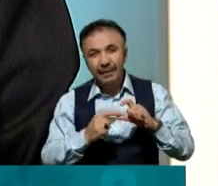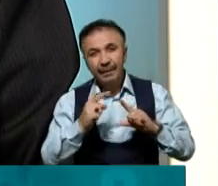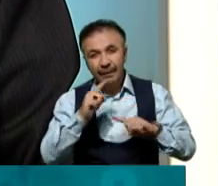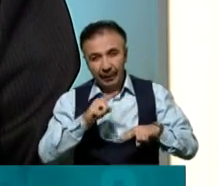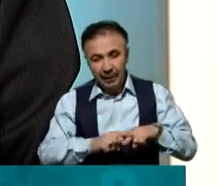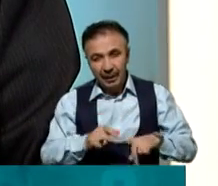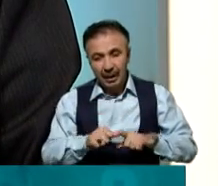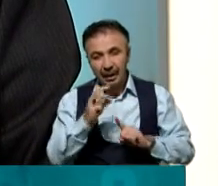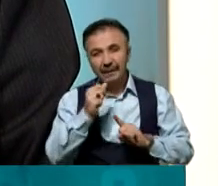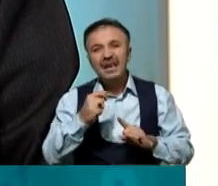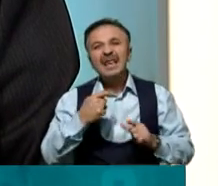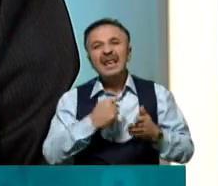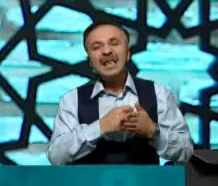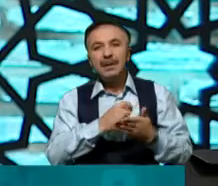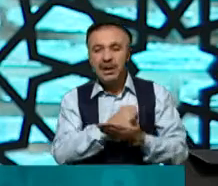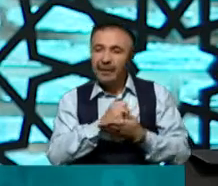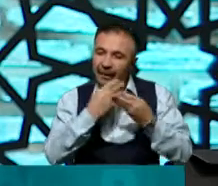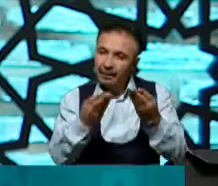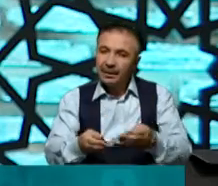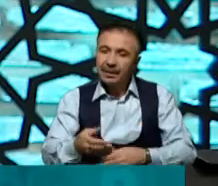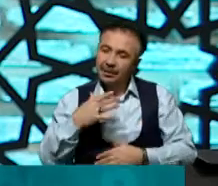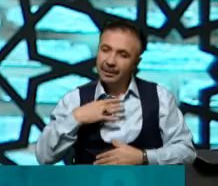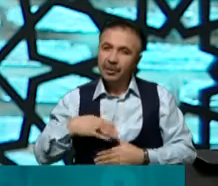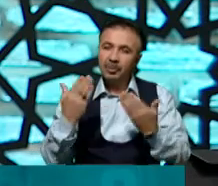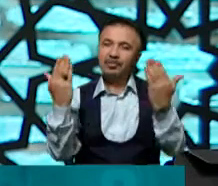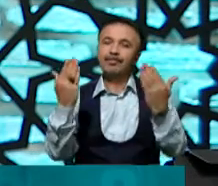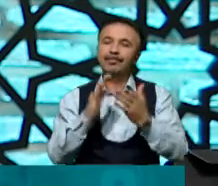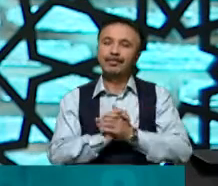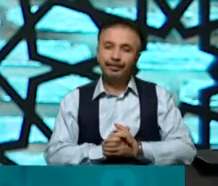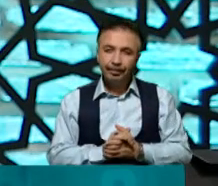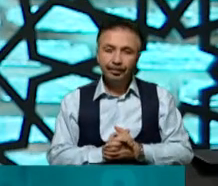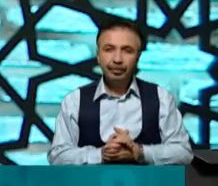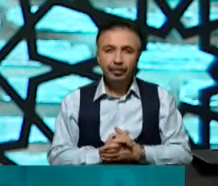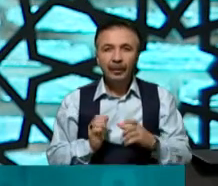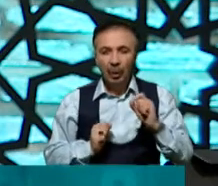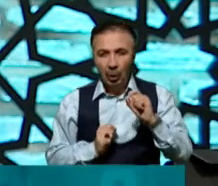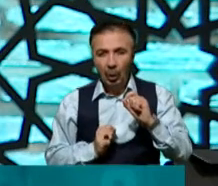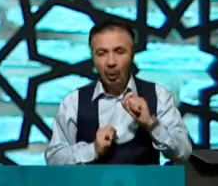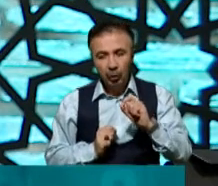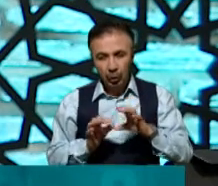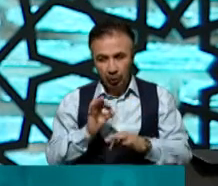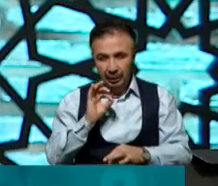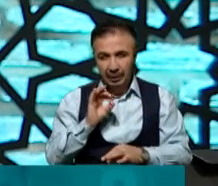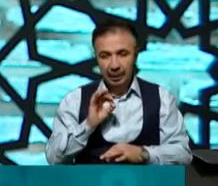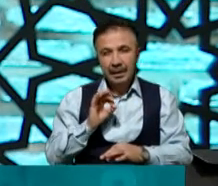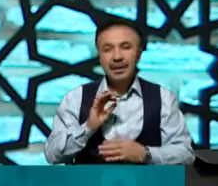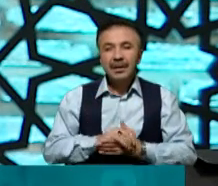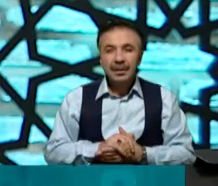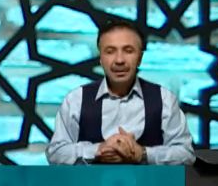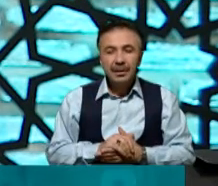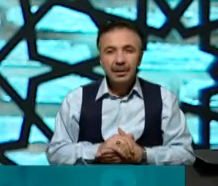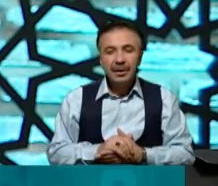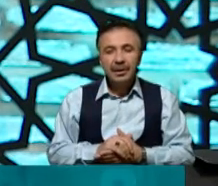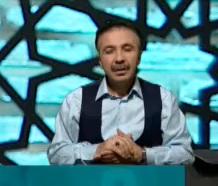amin, lütfetmesini niyaz ederim. Amin hocam. Teşekkür ederiz. Oğuz Bey selamlarını iletmiş. Hayırlı akşamlar dileklerini bulunmuş.